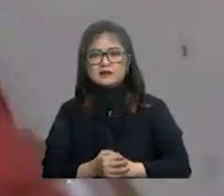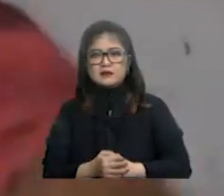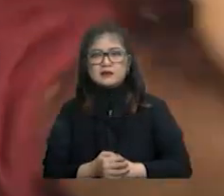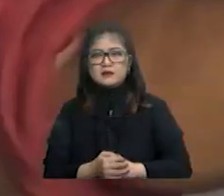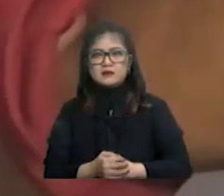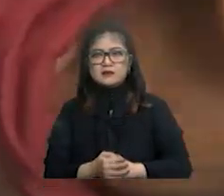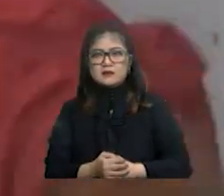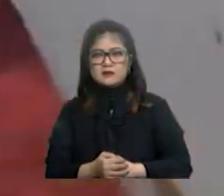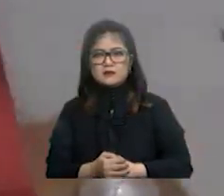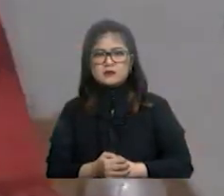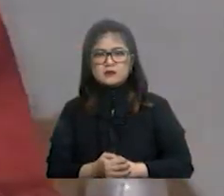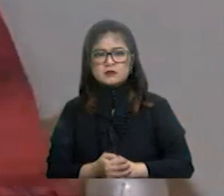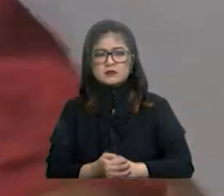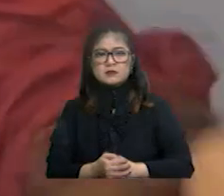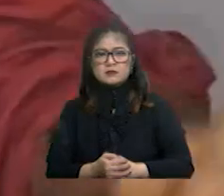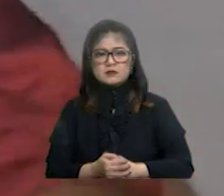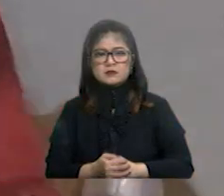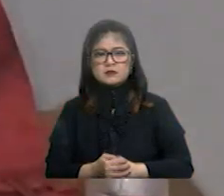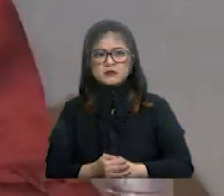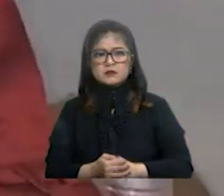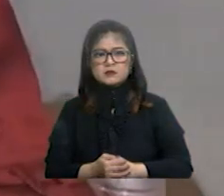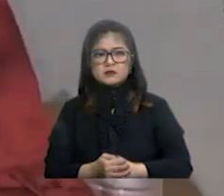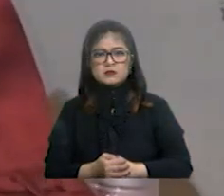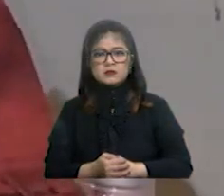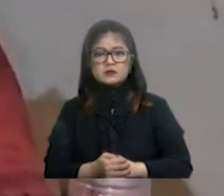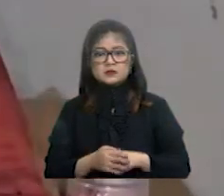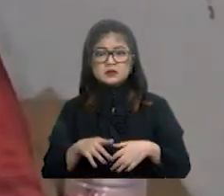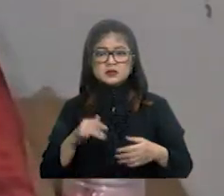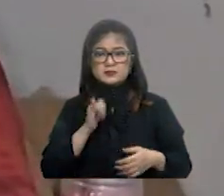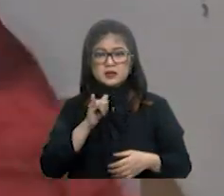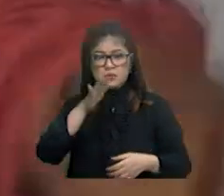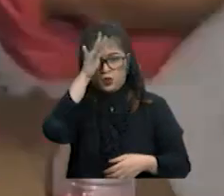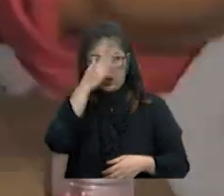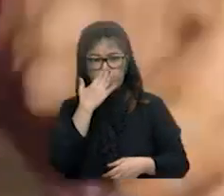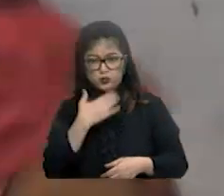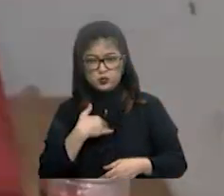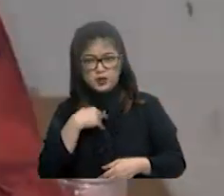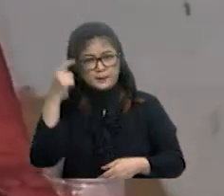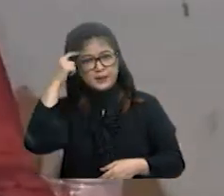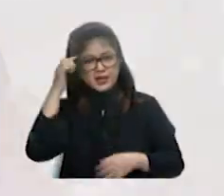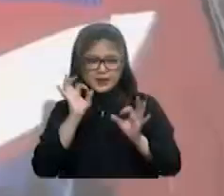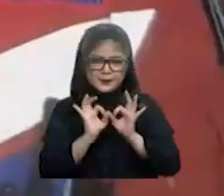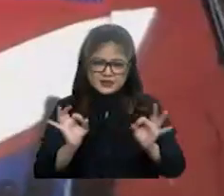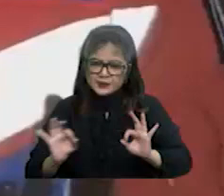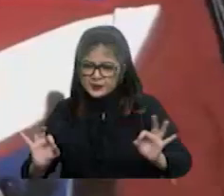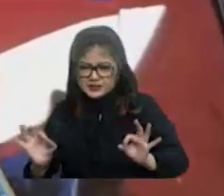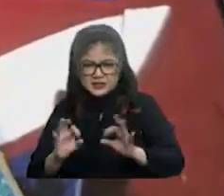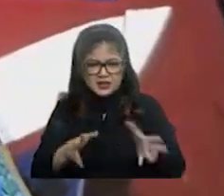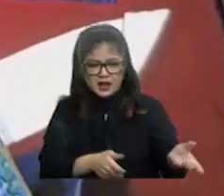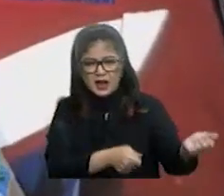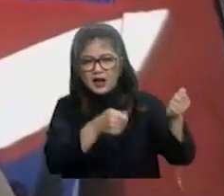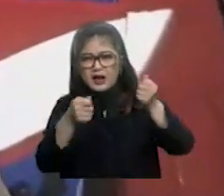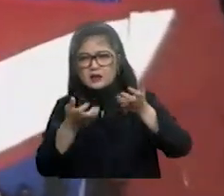ikut ikat-ikat. Rapihin lah kandang. Ternyata pas saya bawa keluar, nyerang. Kali ini